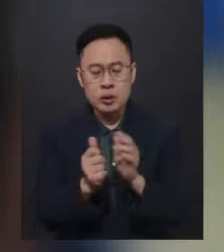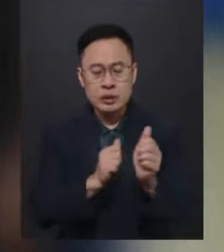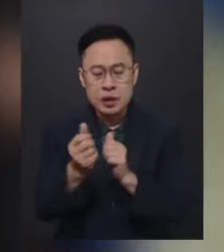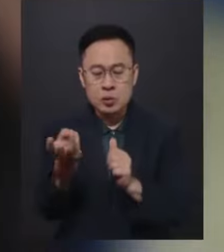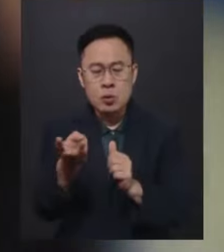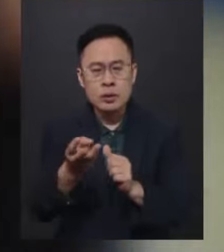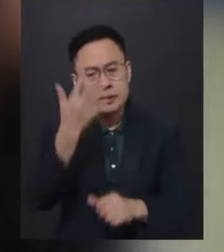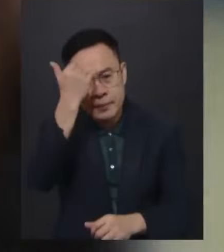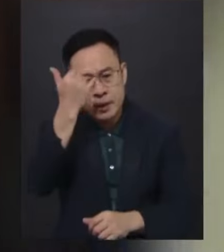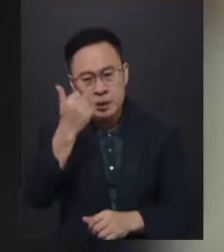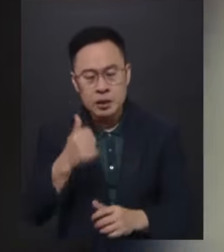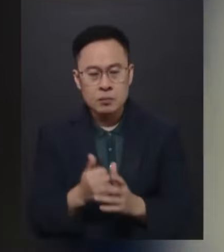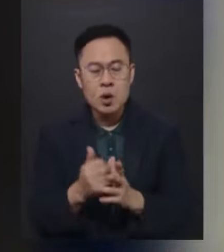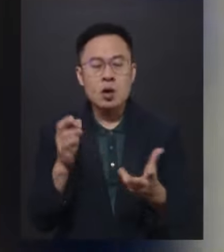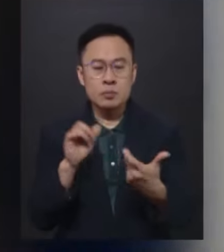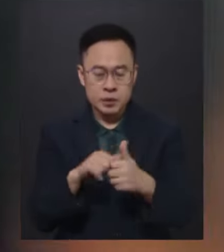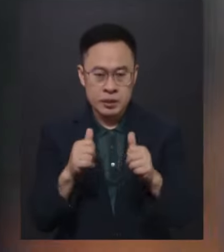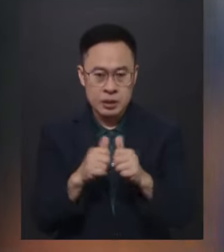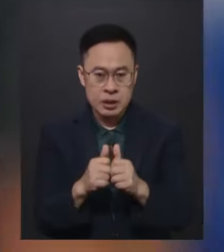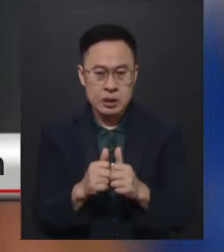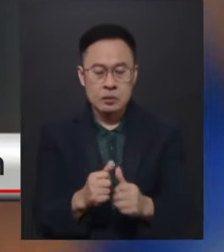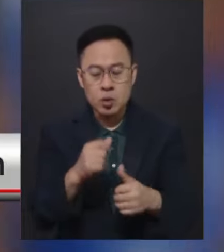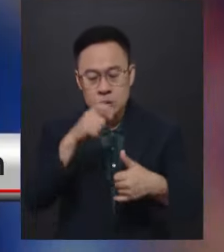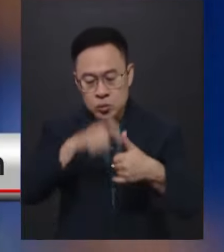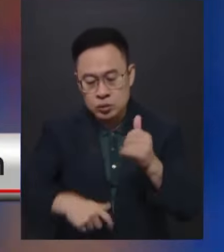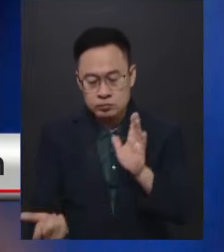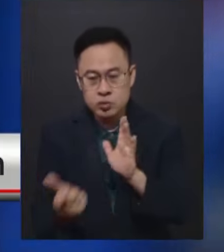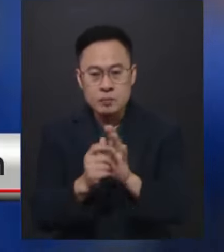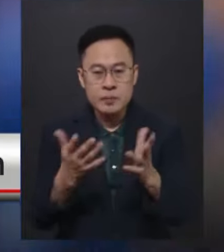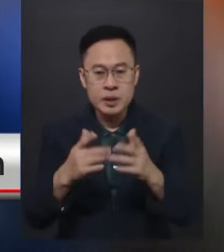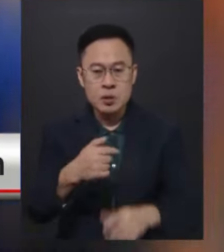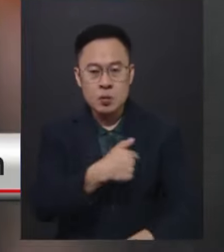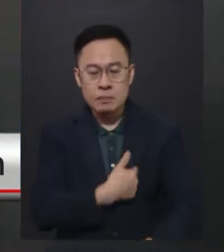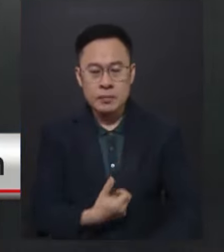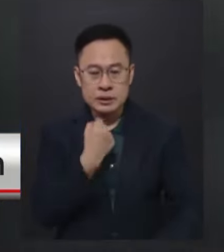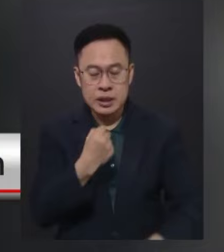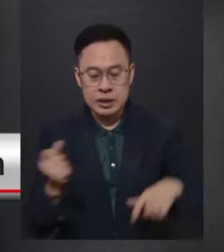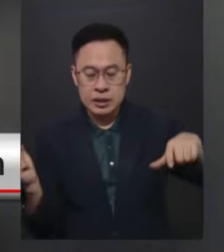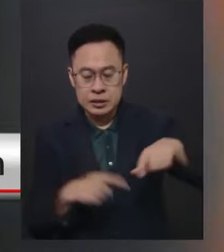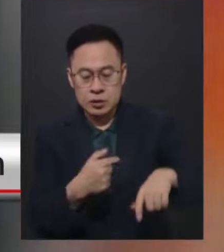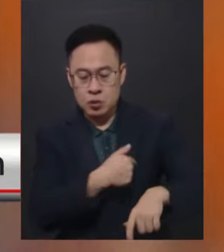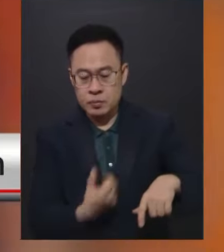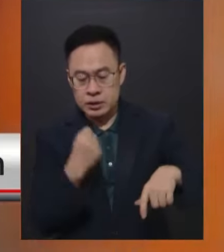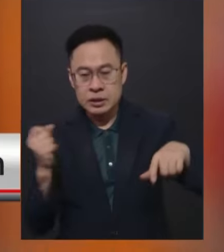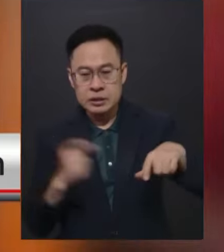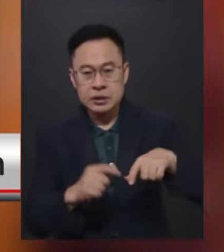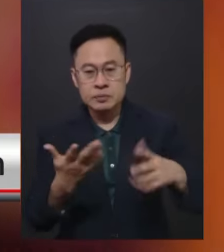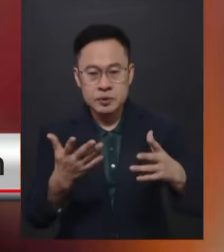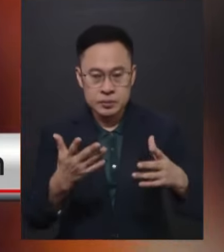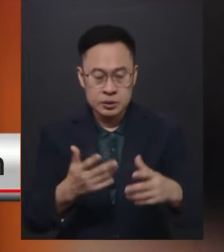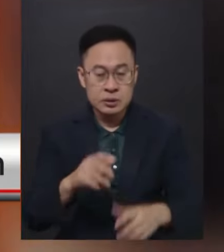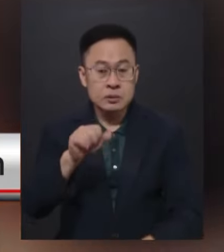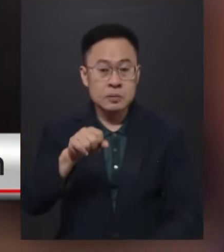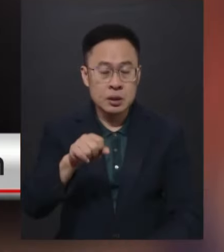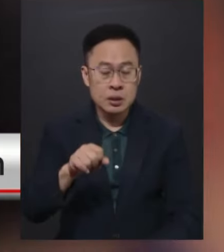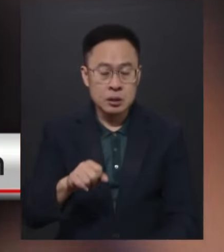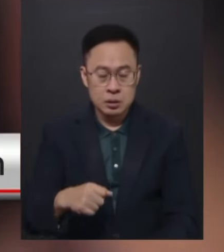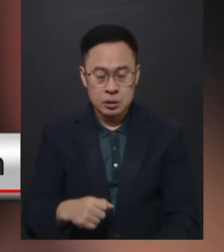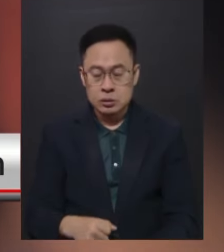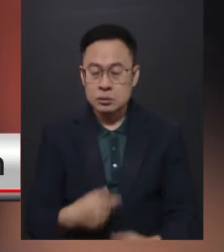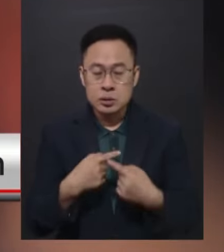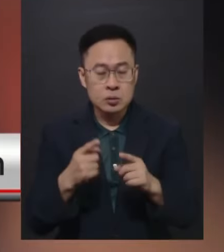องว่าเพราะปัจจัยดังกล่าวหรือไม่ที่ทำให้ขาดความมั่นใจในการจบสกอร์โดยสุพนัทยืนยันว่